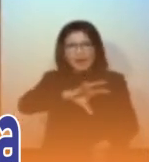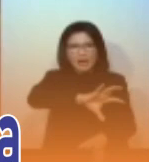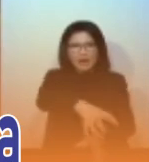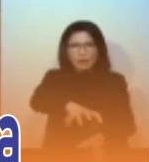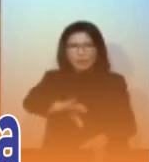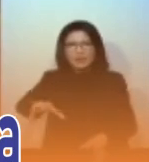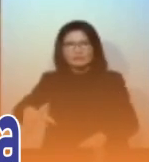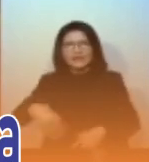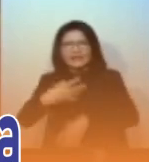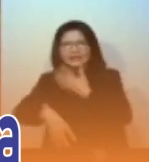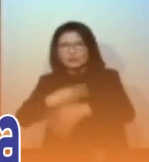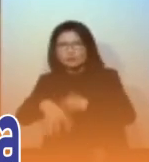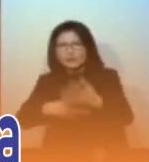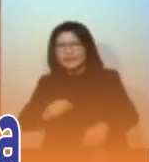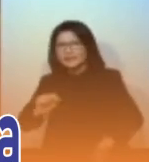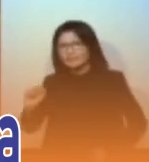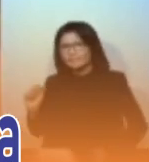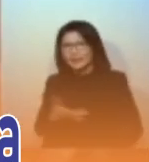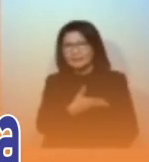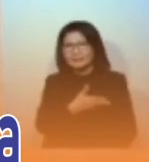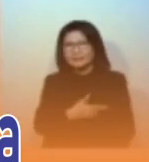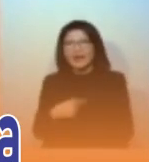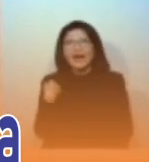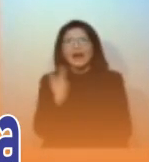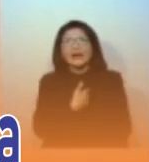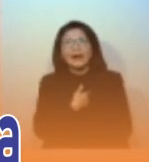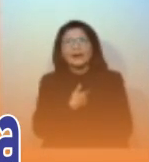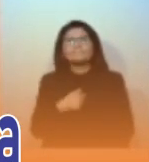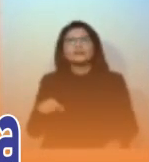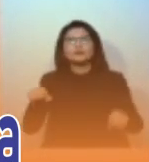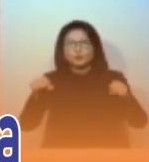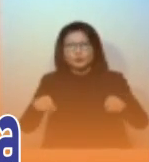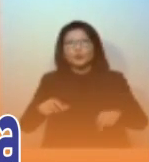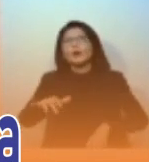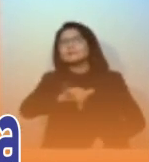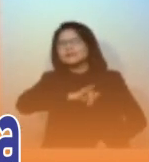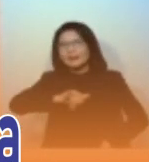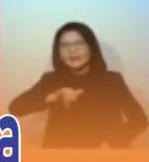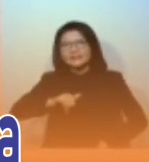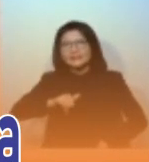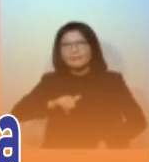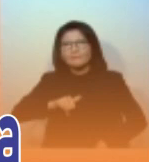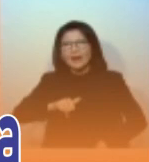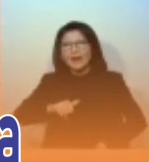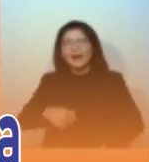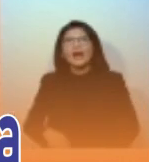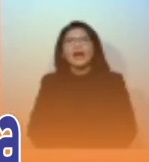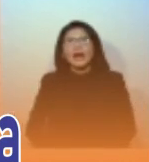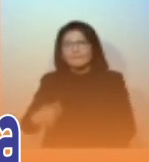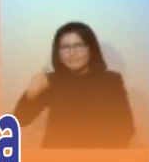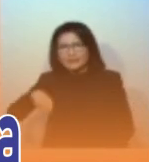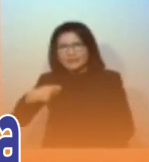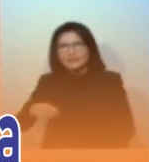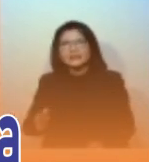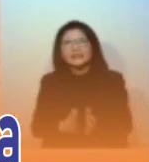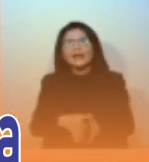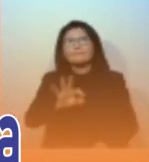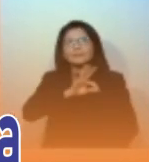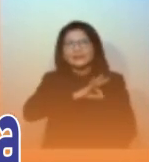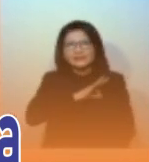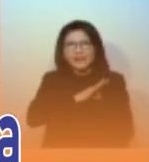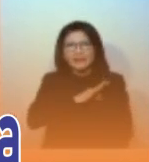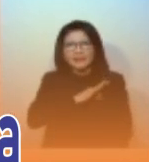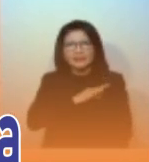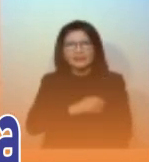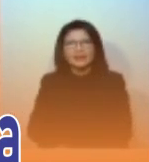bagaimana percepatan itu kita lakukan, kami duduk dengan para menteri, bahkan kami duduk dengan presiden. Kami